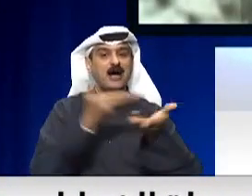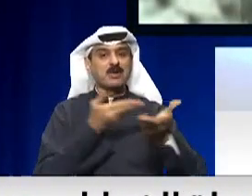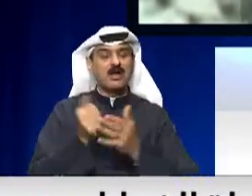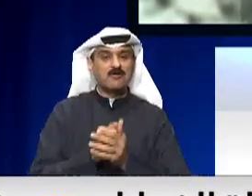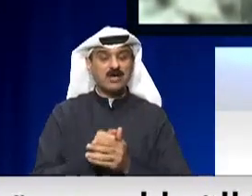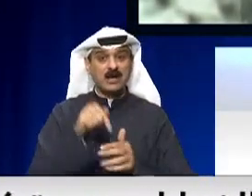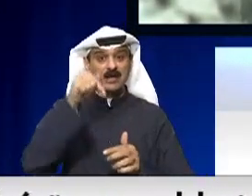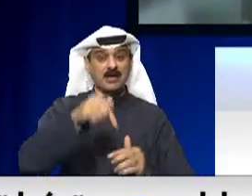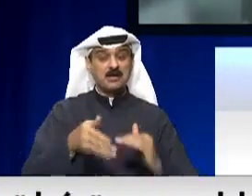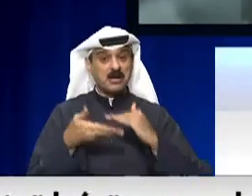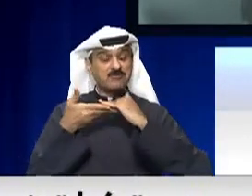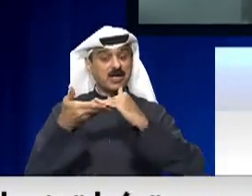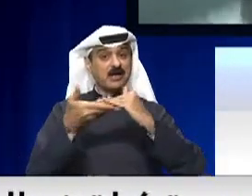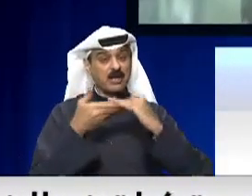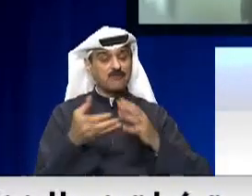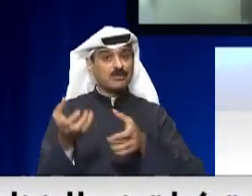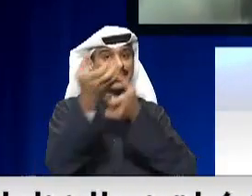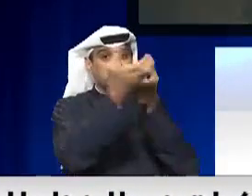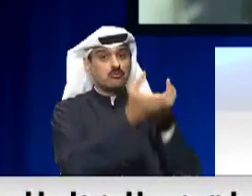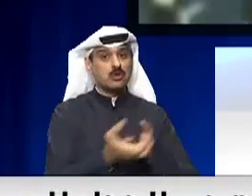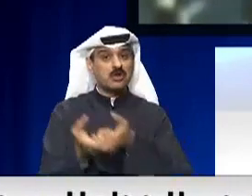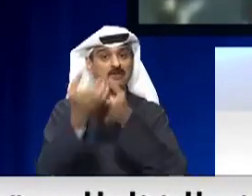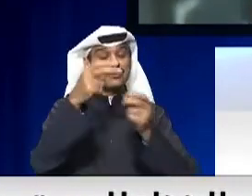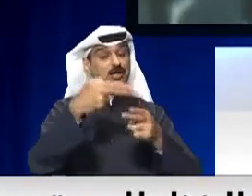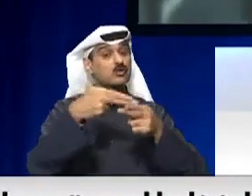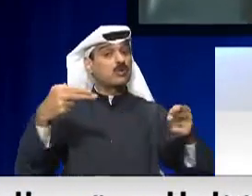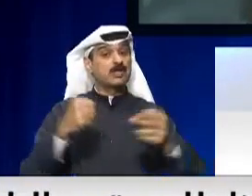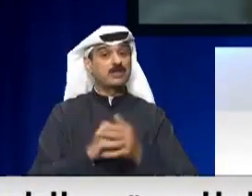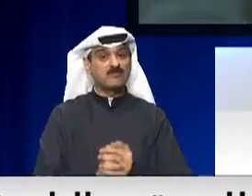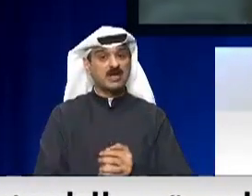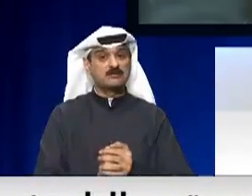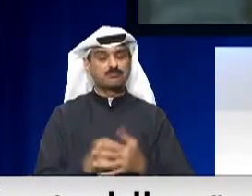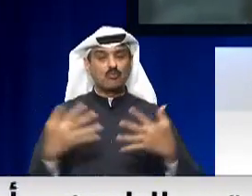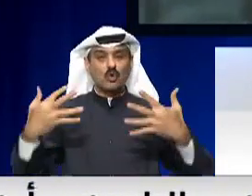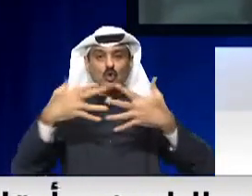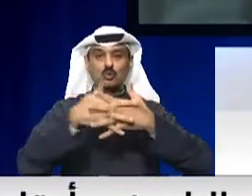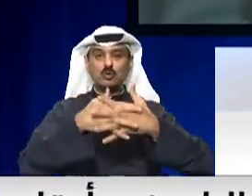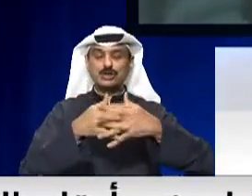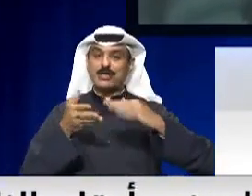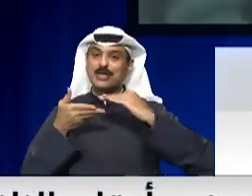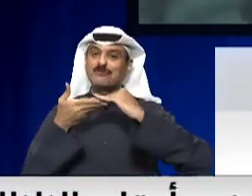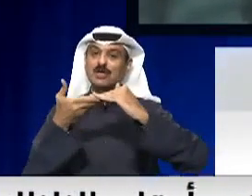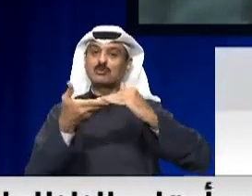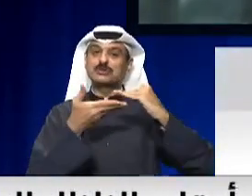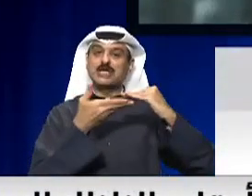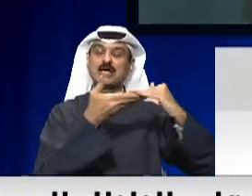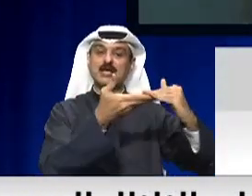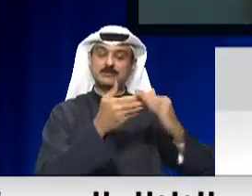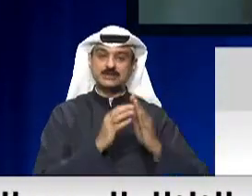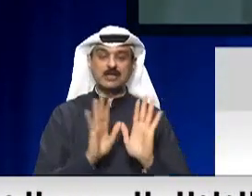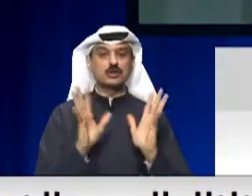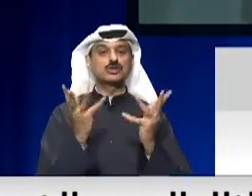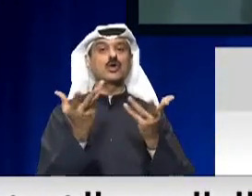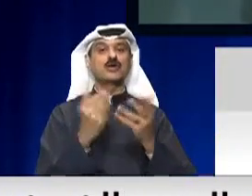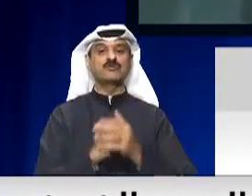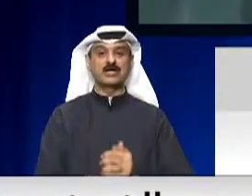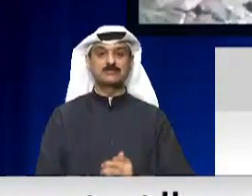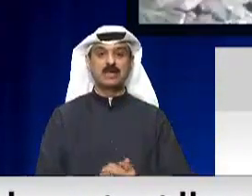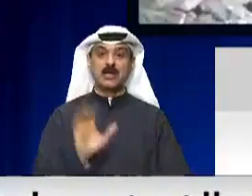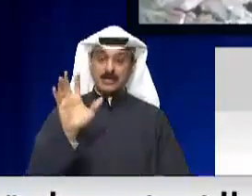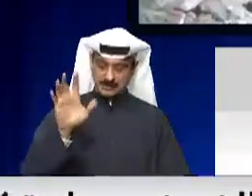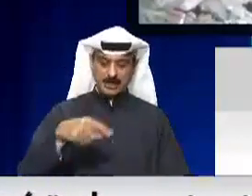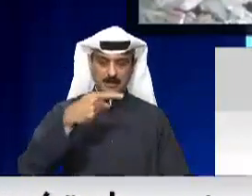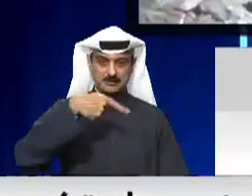والإمكانيات التي ستتعامل معها قوة الإطفاء العام الكويتية في المشاركة في تقديم الدعم والإسناد فريق خالد؟ نعم